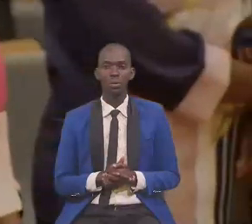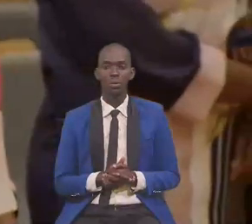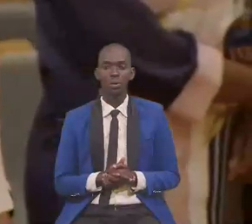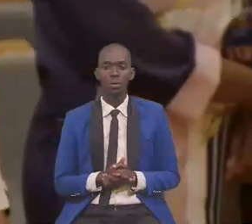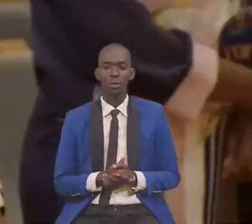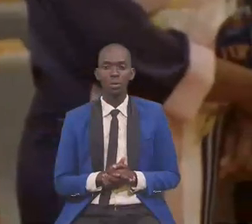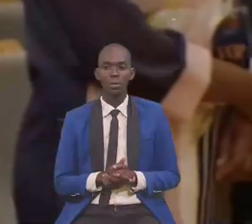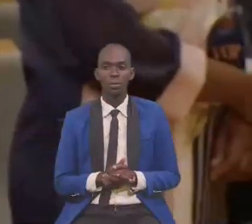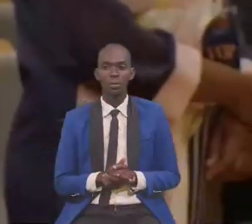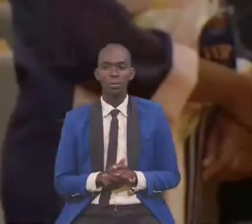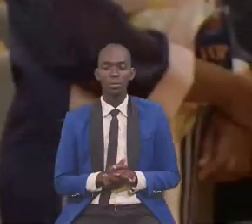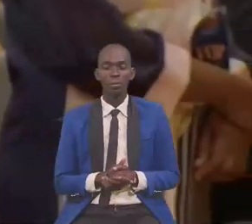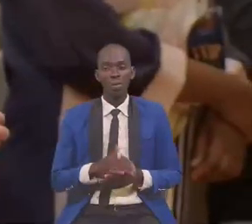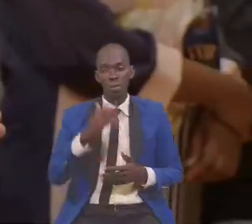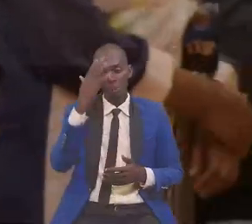pourquoi pas toi,